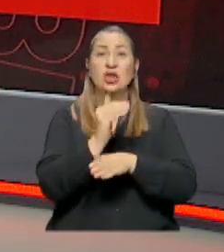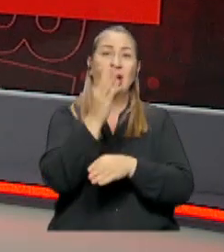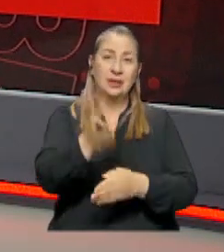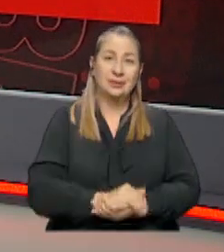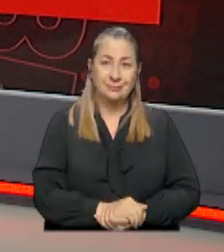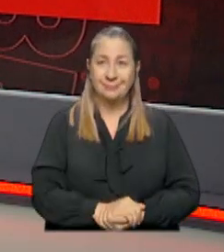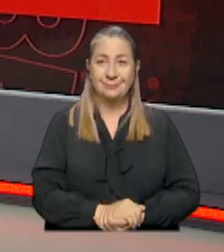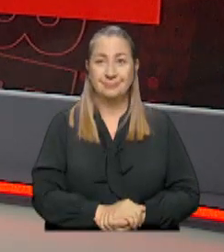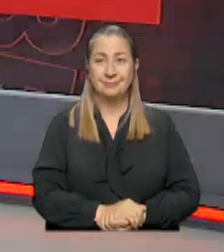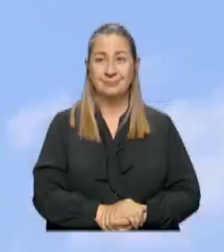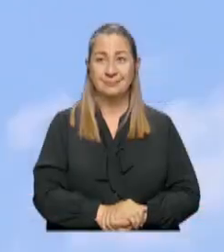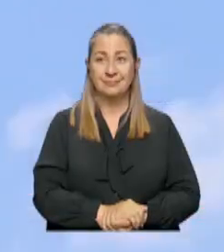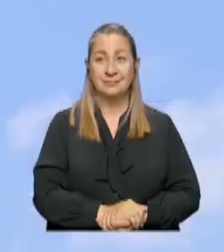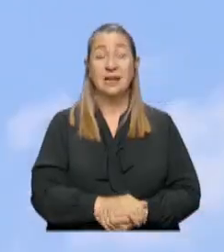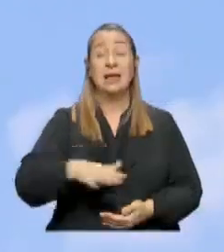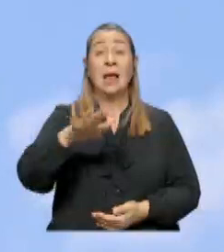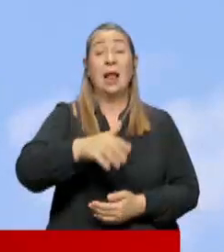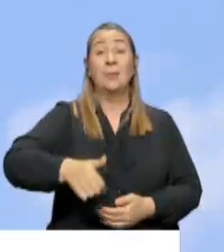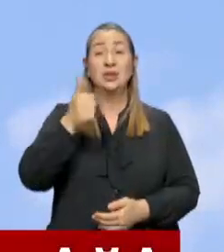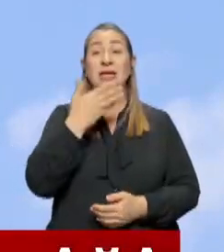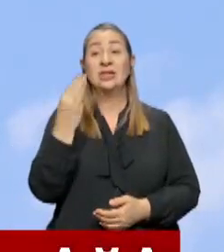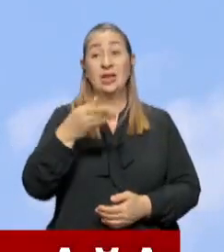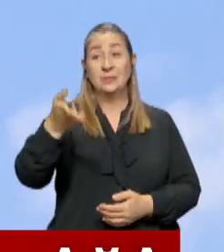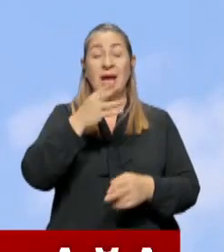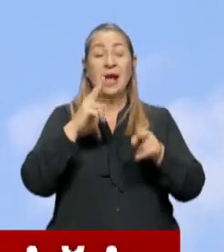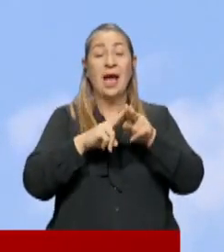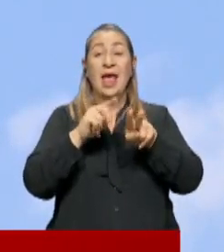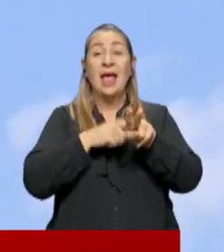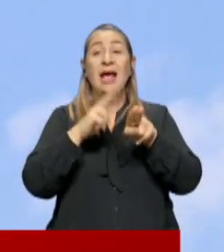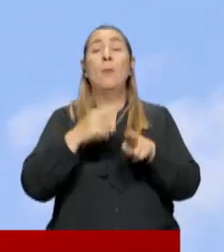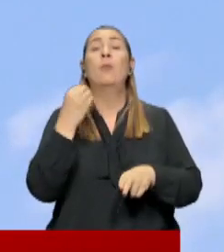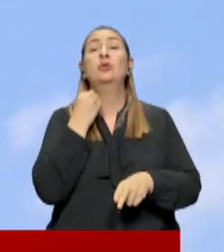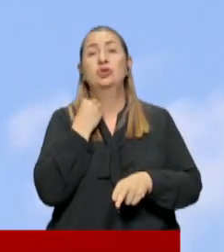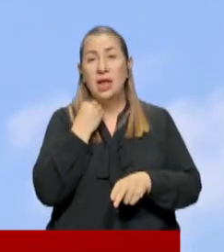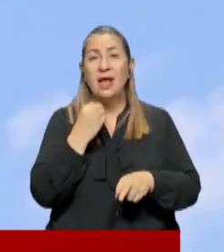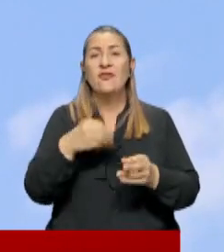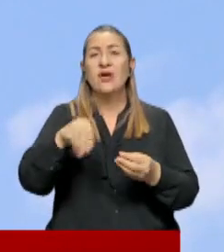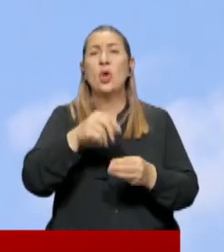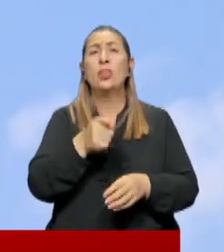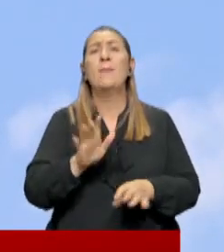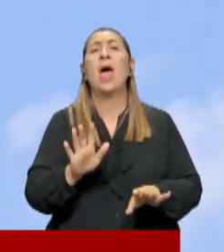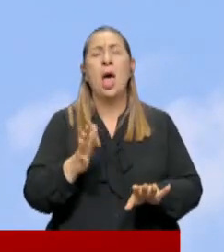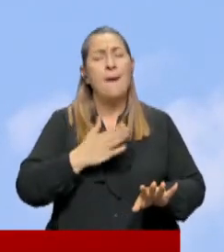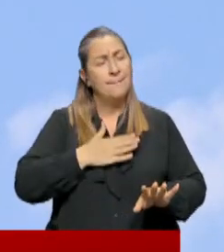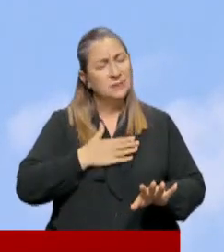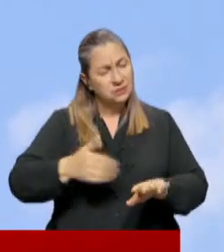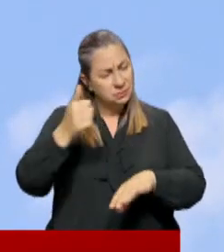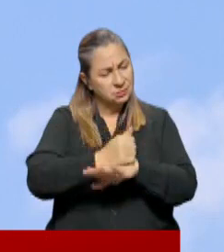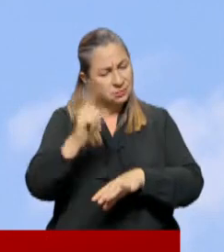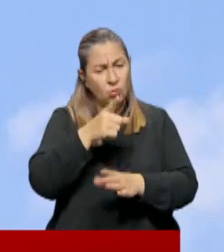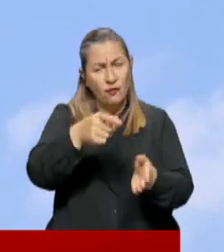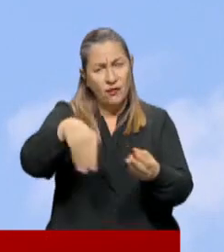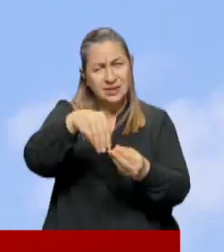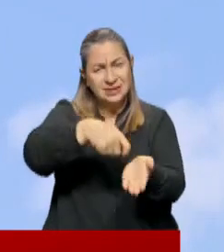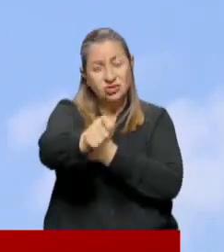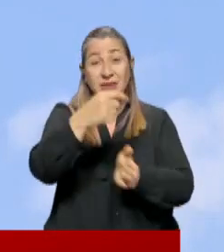yaşandı ve genel başkanımız gençlere Kredi Yurtlar Kurumu borçlarının faizini ödemeyin Biz gelince bu faizleri